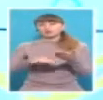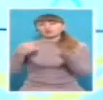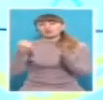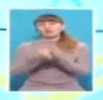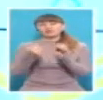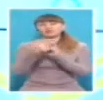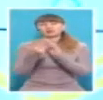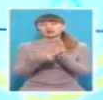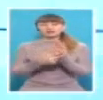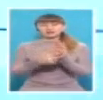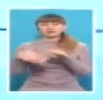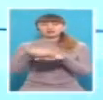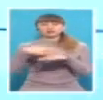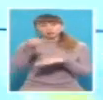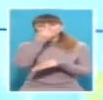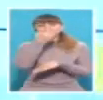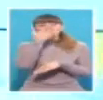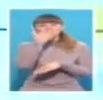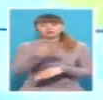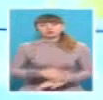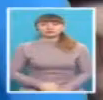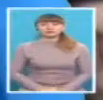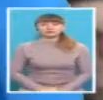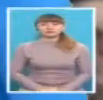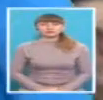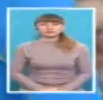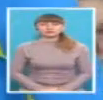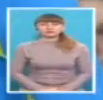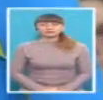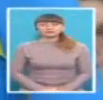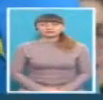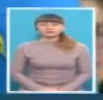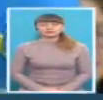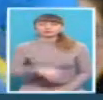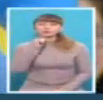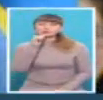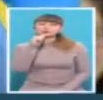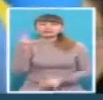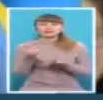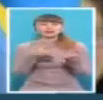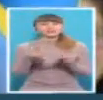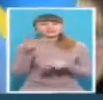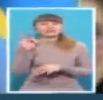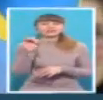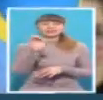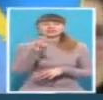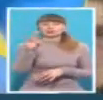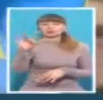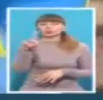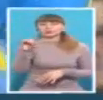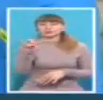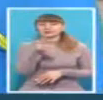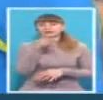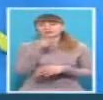қараша аралығында Жапонияның Абихира қаласында өтеді. Қостанайлы конькимен жүгіруші Денис Кузин спорт мансабында